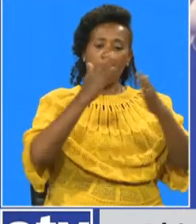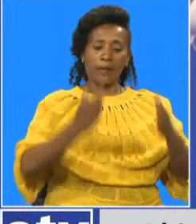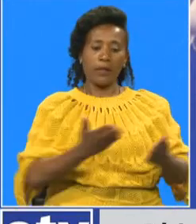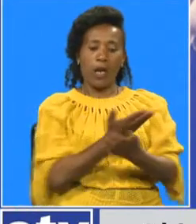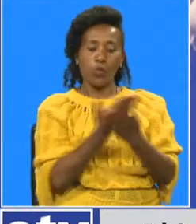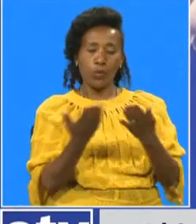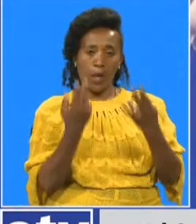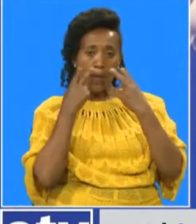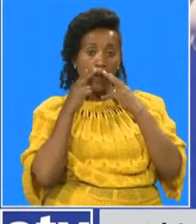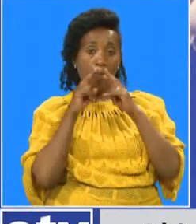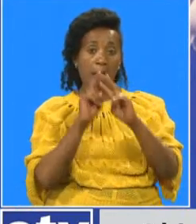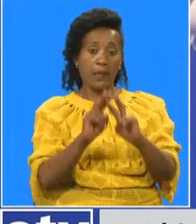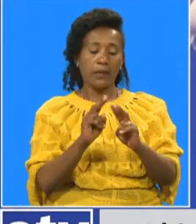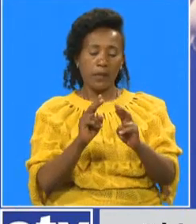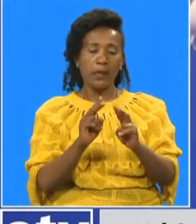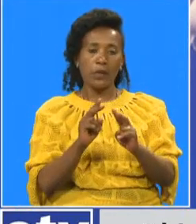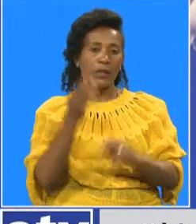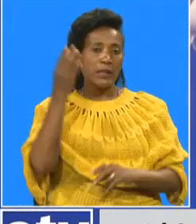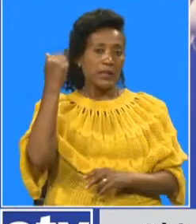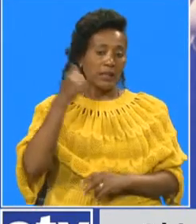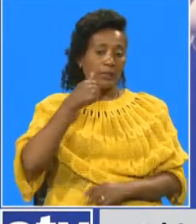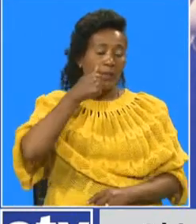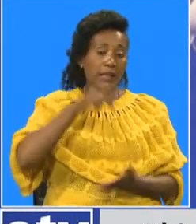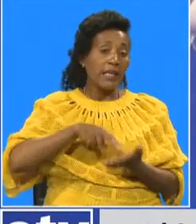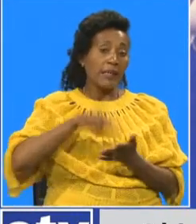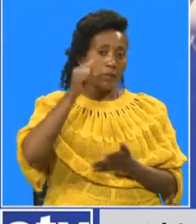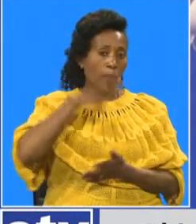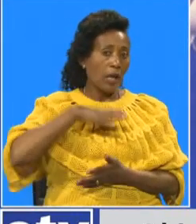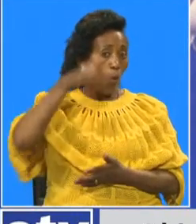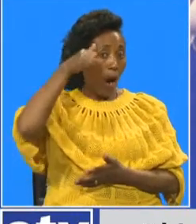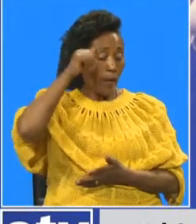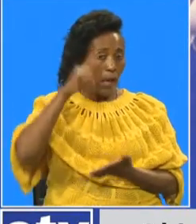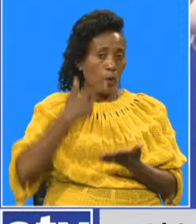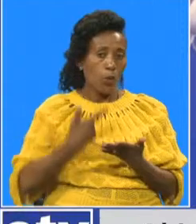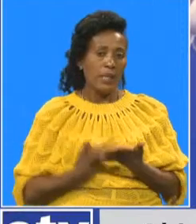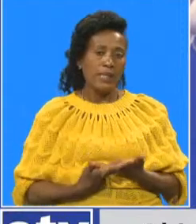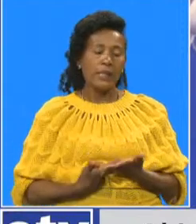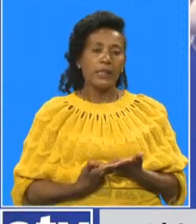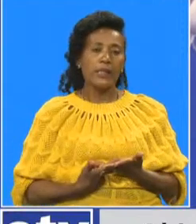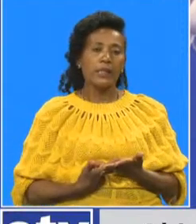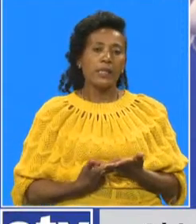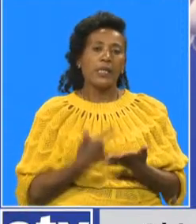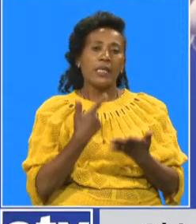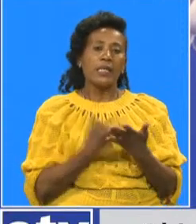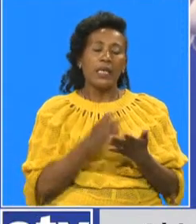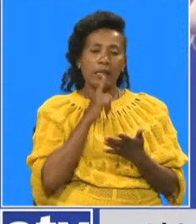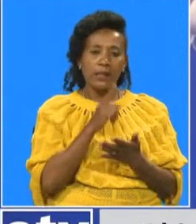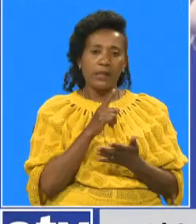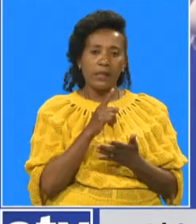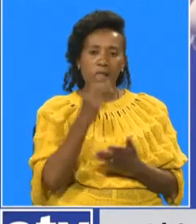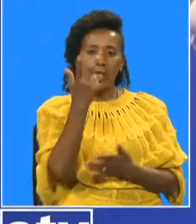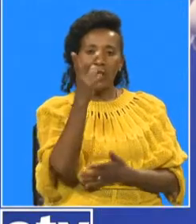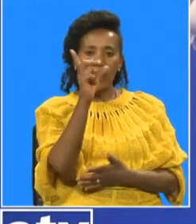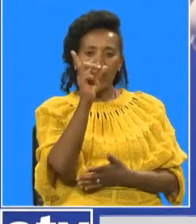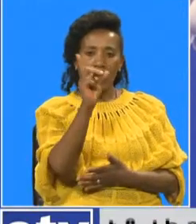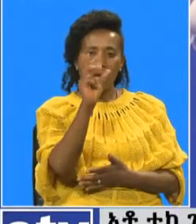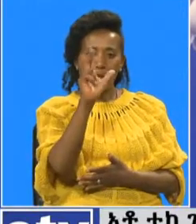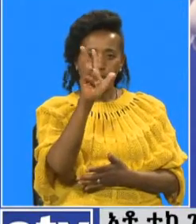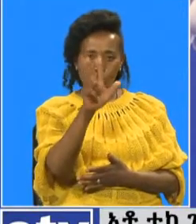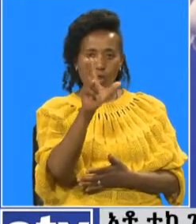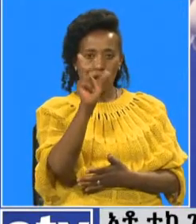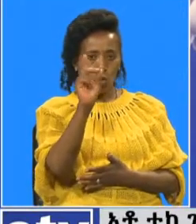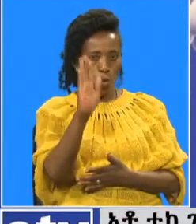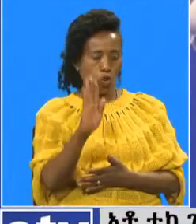ሰራተኛ ጉዳይ በሚመለከት ባይዘወይ ቅድምም እንደተነሳው በአቶ አያሌው የዚህ ትራይፓርታይድ የሚባለው የሶስትዮሽ አሰራር